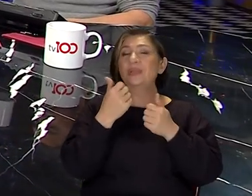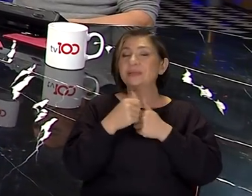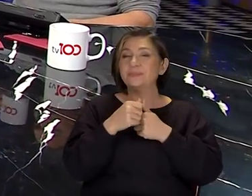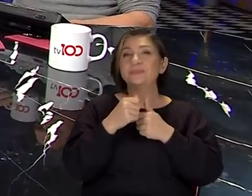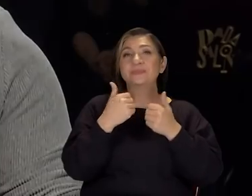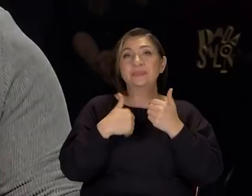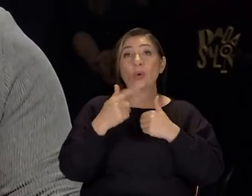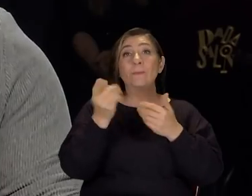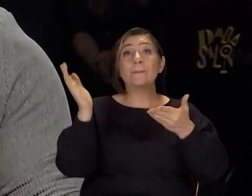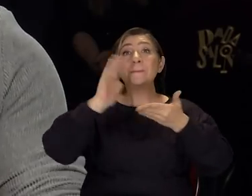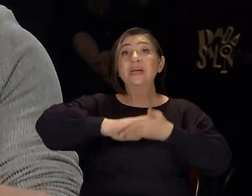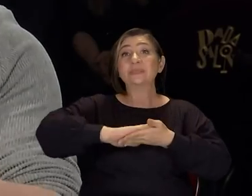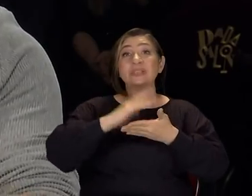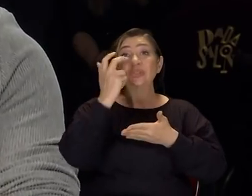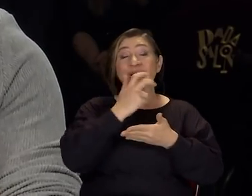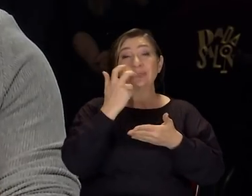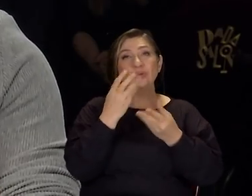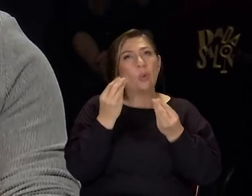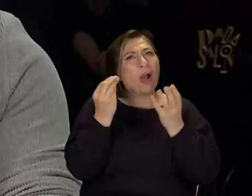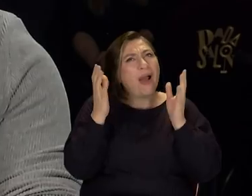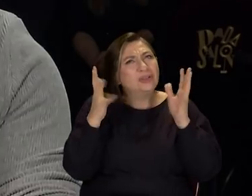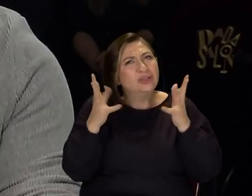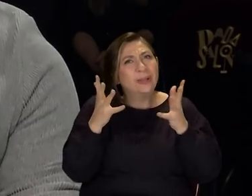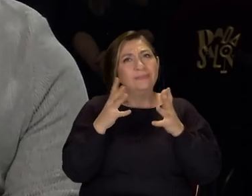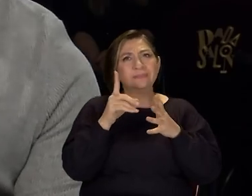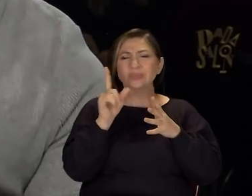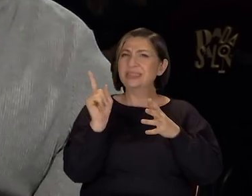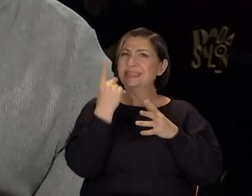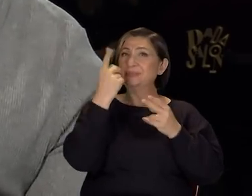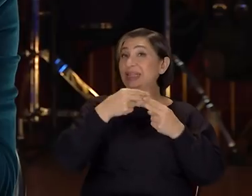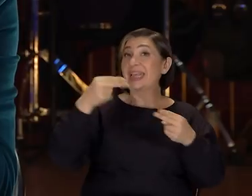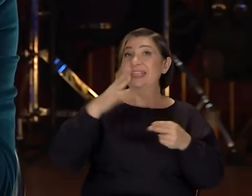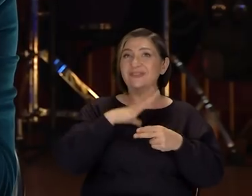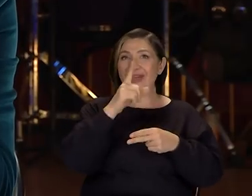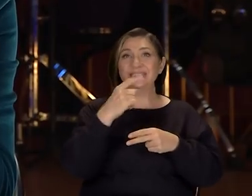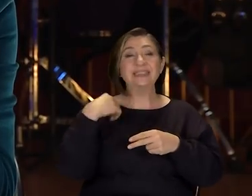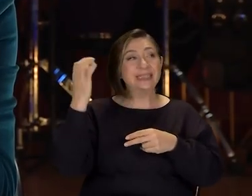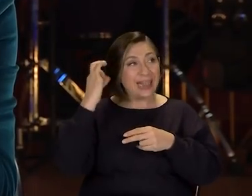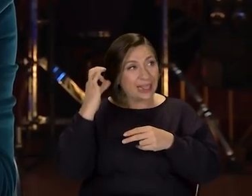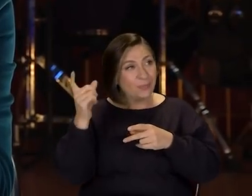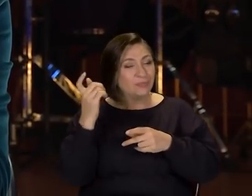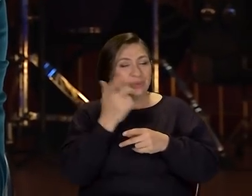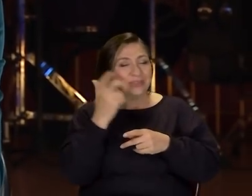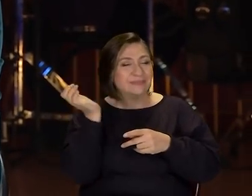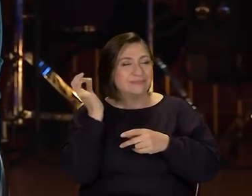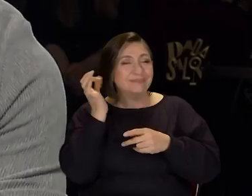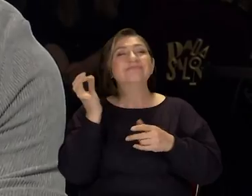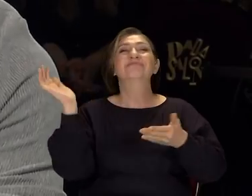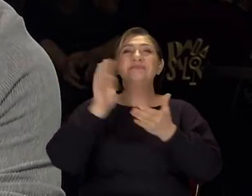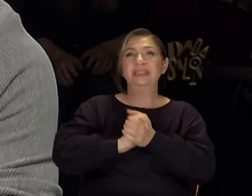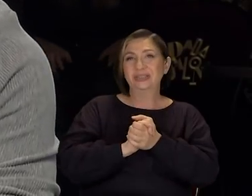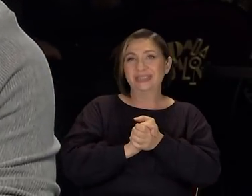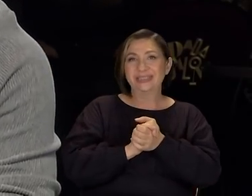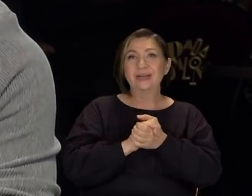benim bu arada barışma şarkım. Yani çok öyle acayip, mi? Evet o enteresan hikayeli bir şarkı. Yani onu dinlettim, barıştım falan, yani çok samimi